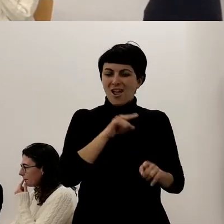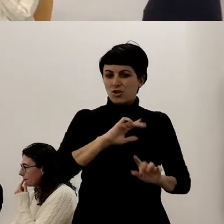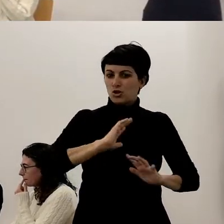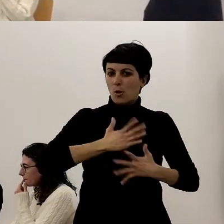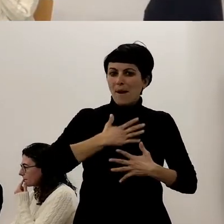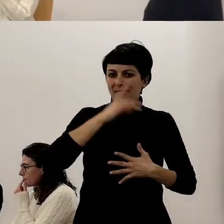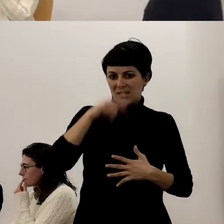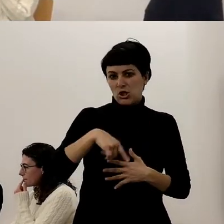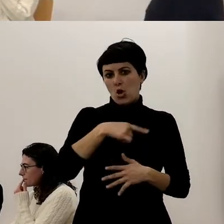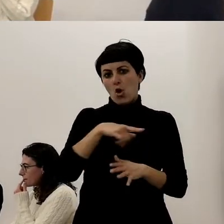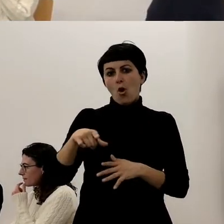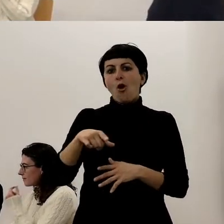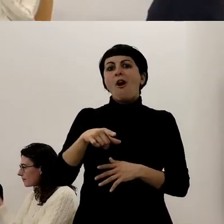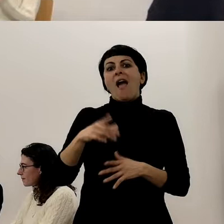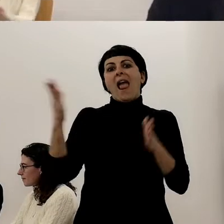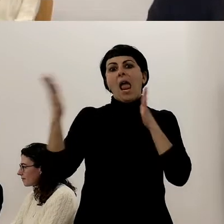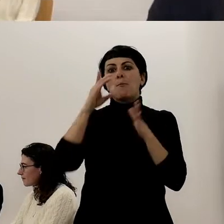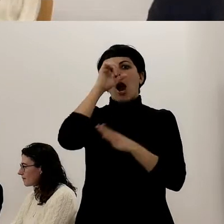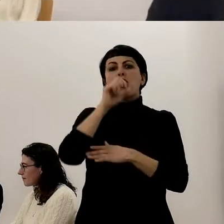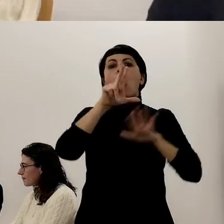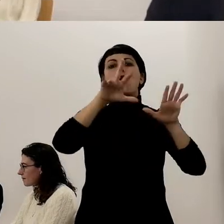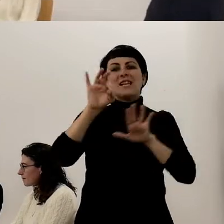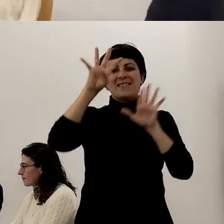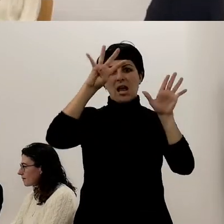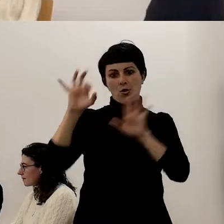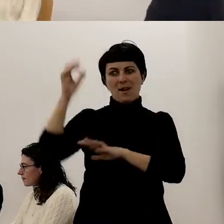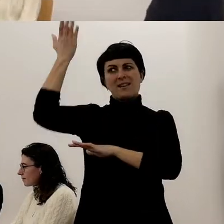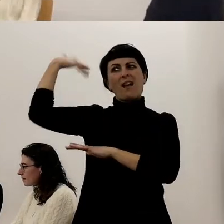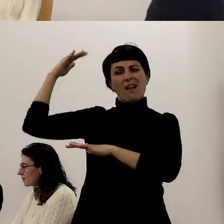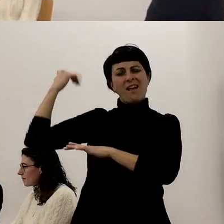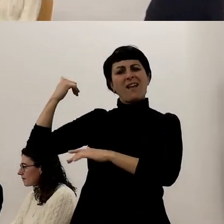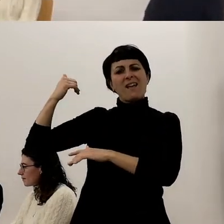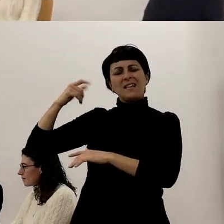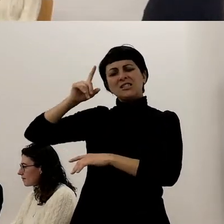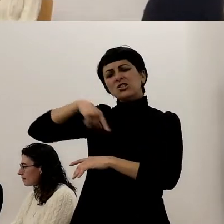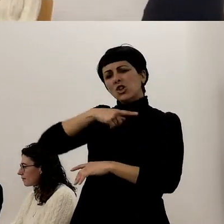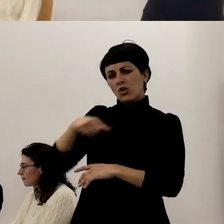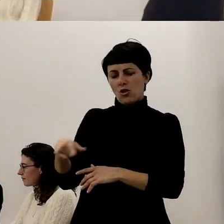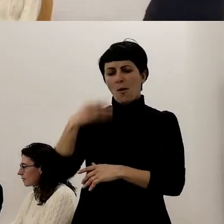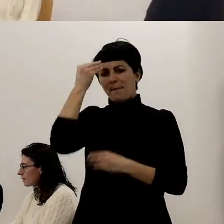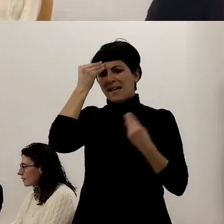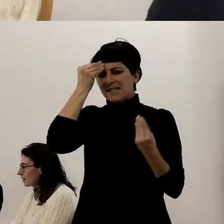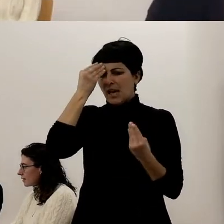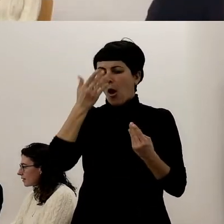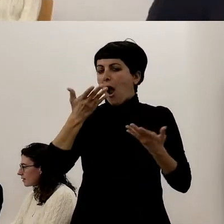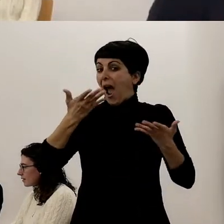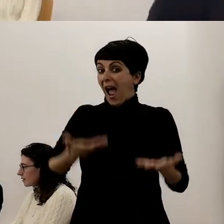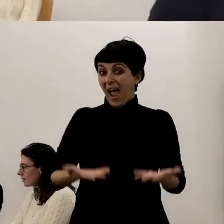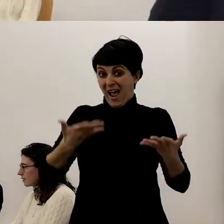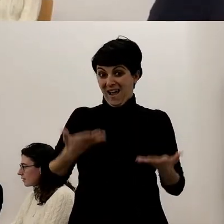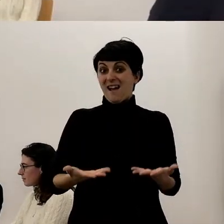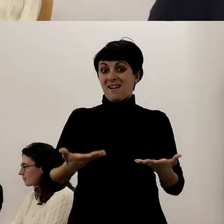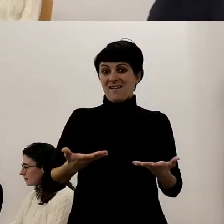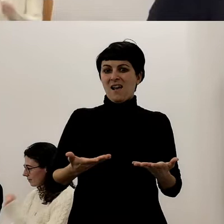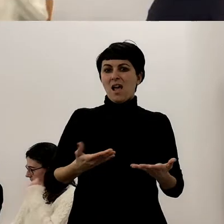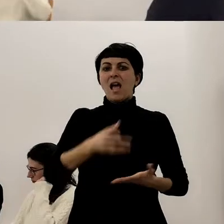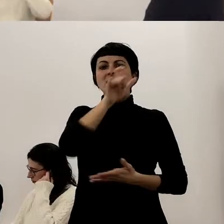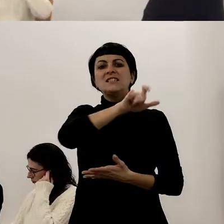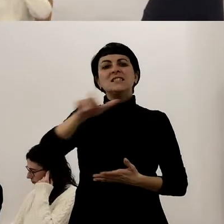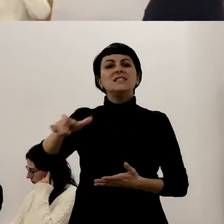joc la força, sinó també altres coses. Creieu que ara les noies joves